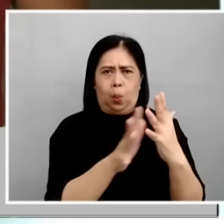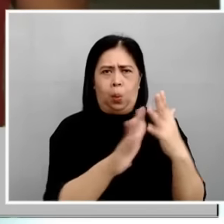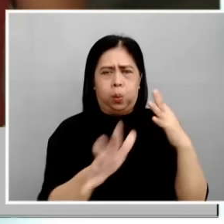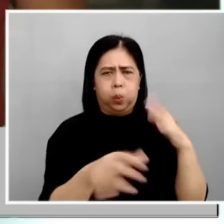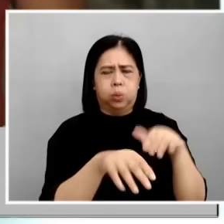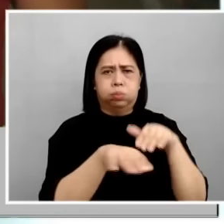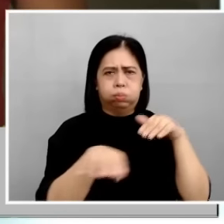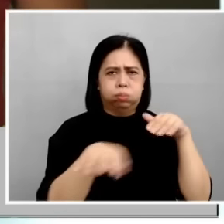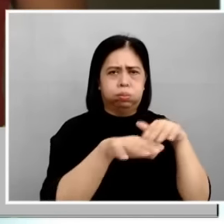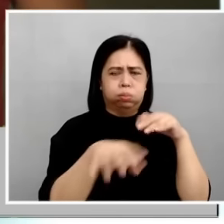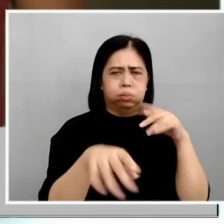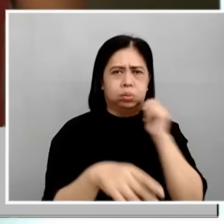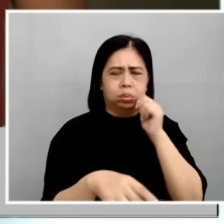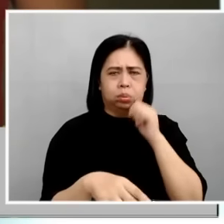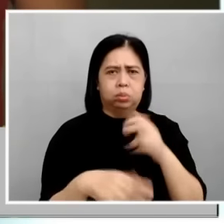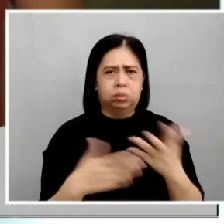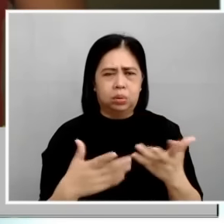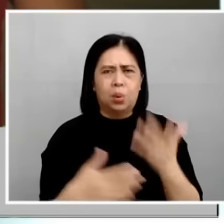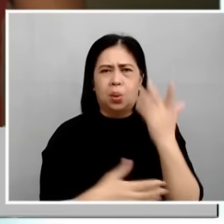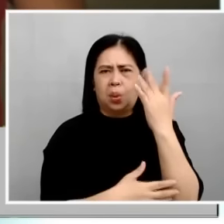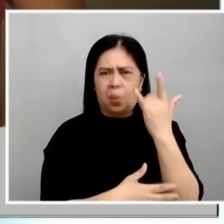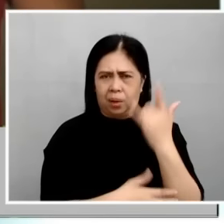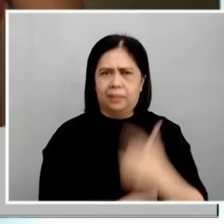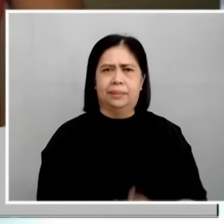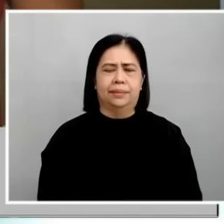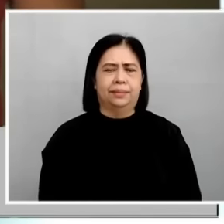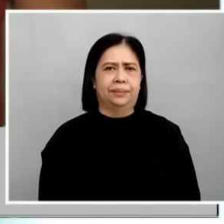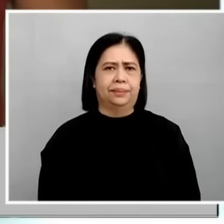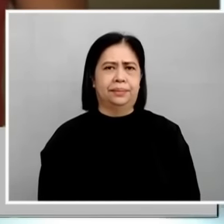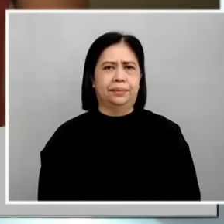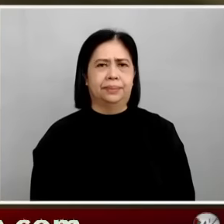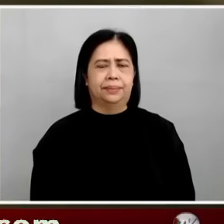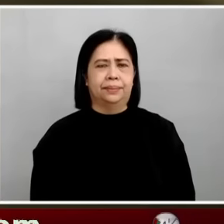ng mga motorista. Bakit ba ganun?